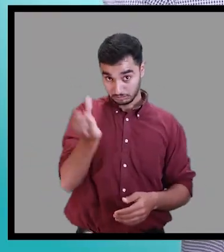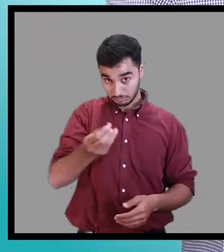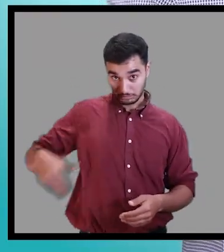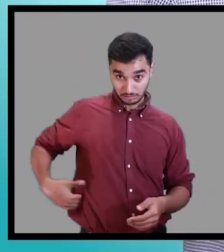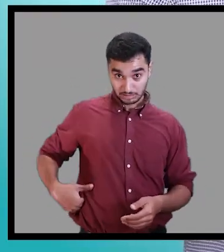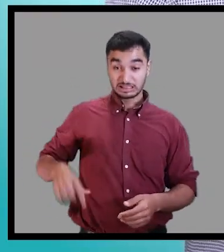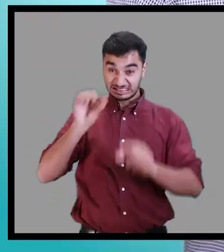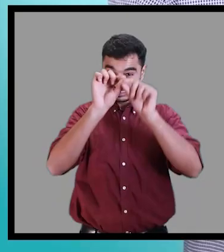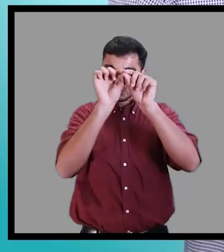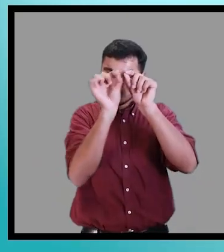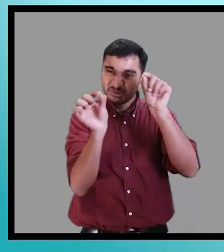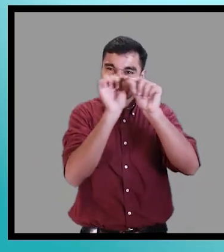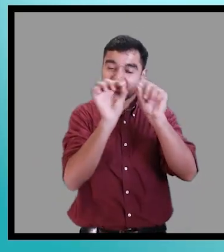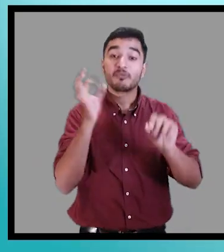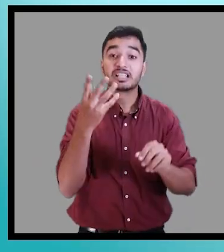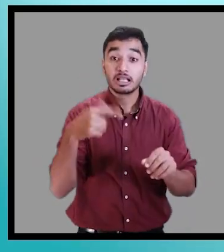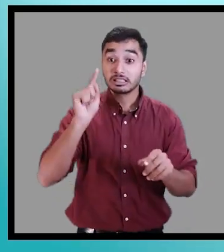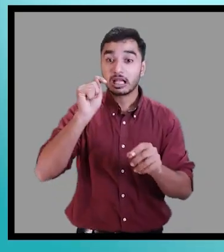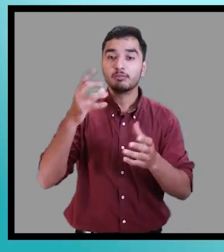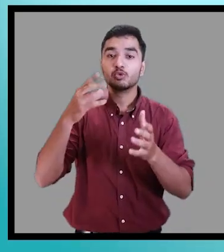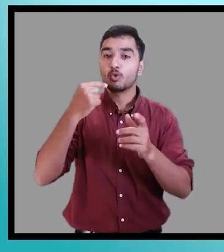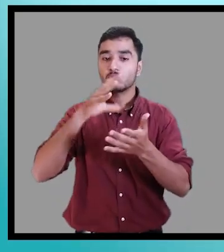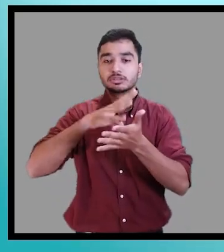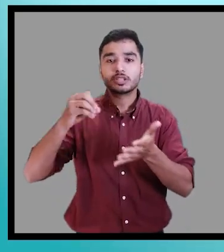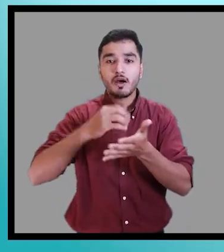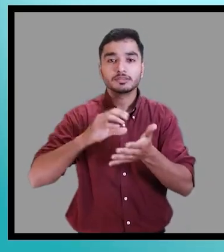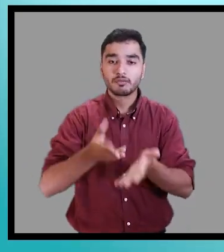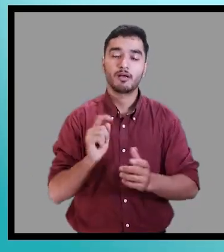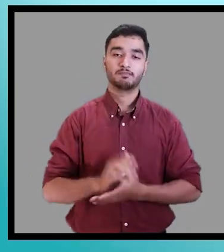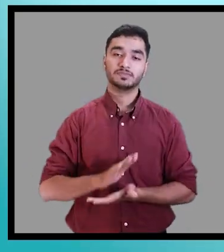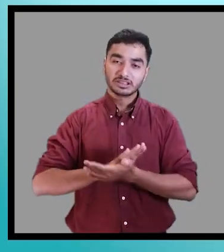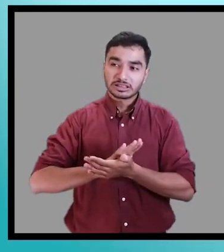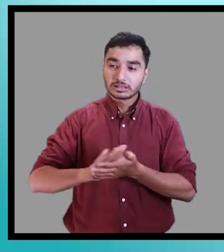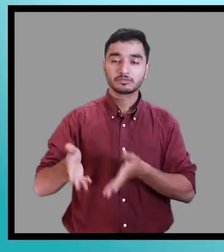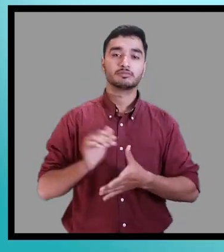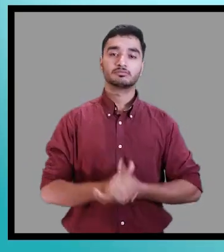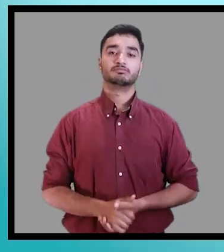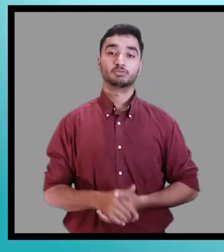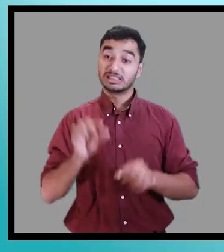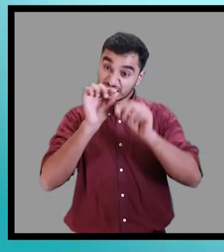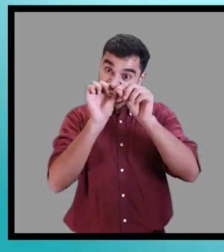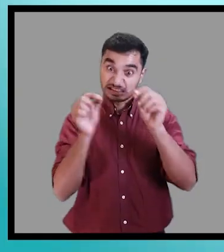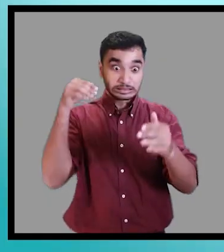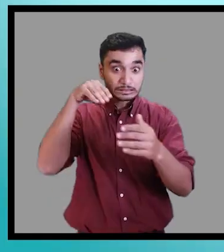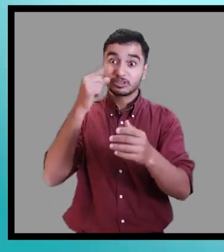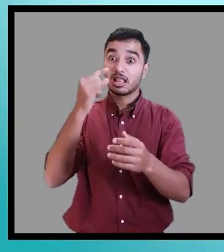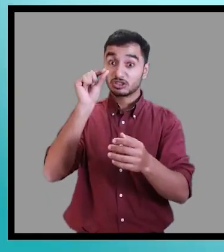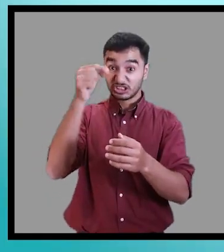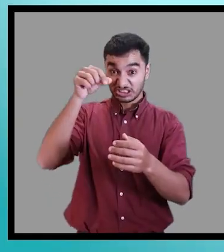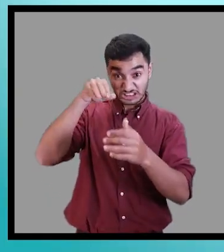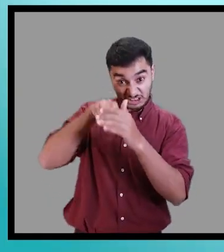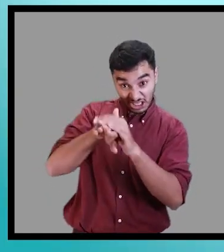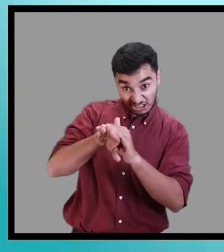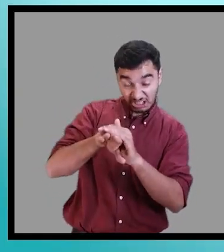बहुत छोटी सी और बहुत सेंसिटिव होती हैं, क्योंकि उनका काम फिल्टर करना होता है। जब किसी को डायबिटीज़ बहुत अरसे तक रहे तो वो शरियानें भी आहिस्ता आहिस्ता छोटी होने शुरू